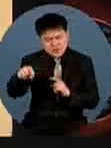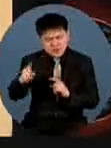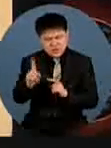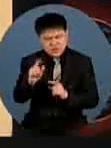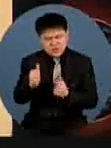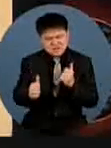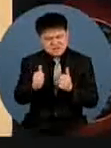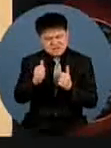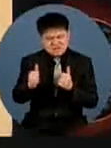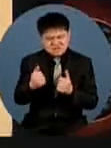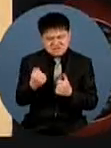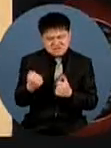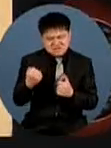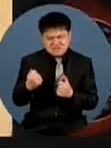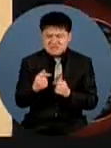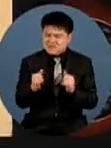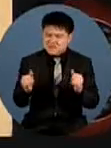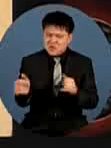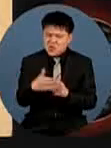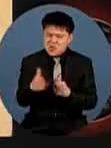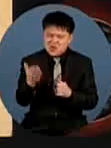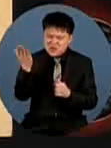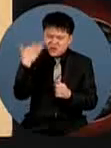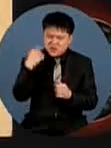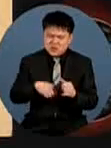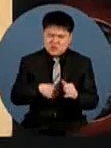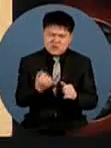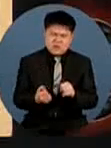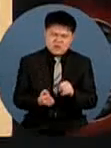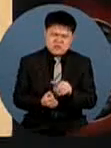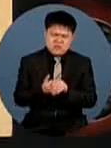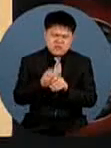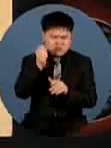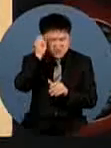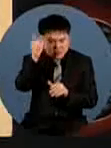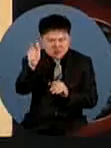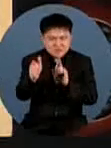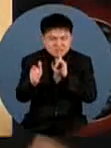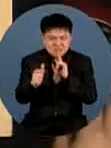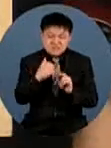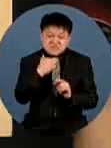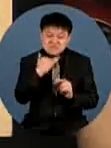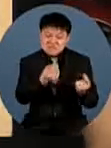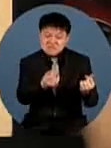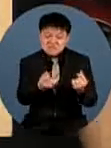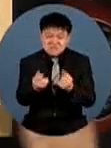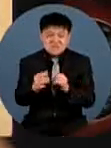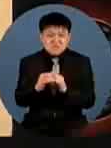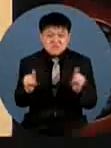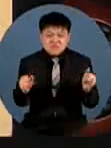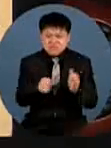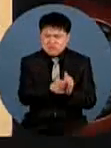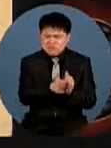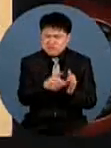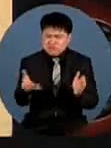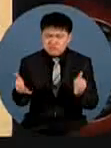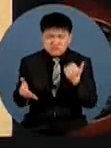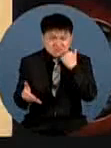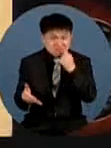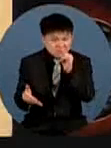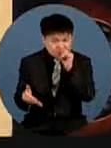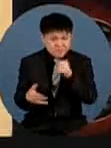그렇다고 봤습니다. 네, 워낙 독보적이었기 때문에요. 그 나이에 동갑내기가 여러 사람 있지 않습니까? 네, 그렇죠. 꽤 유명한 친구들이죠. 네.